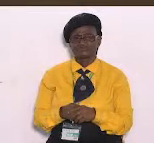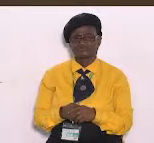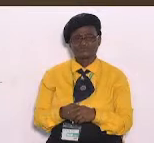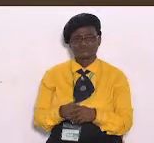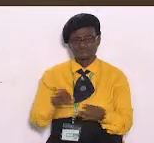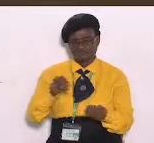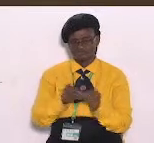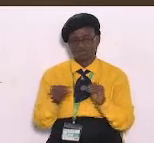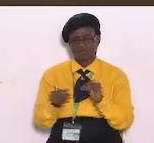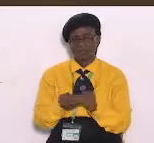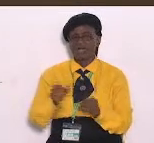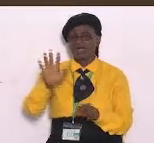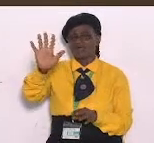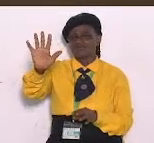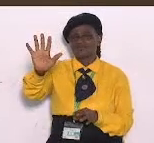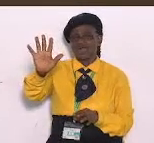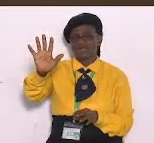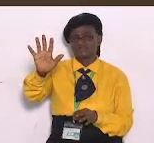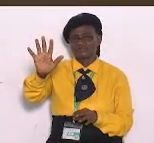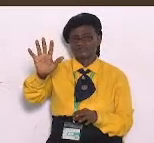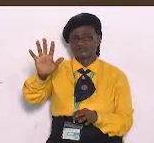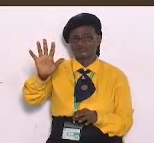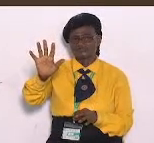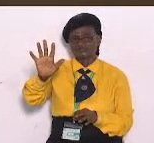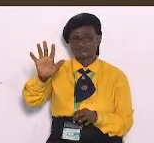immensement le numéro